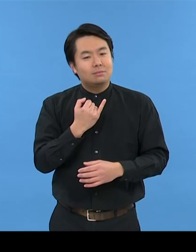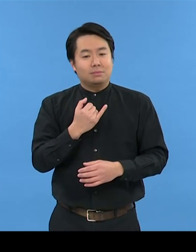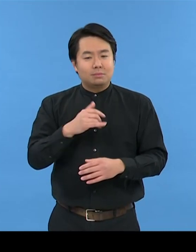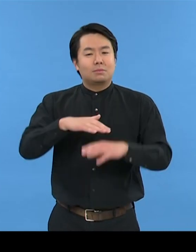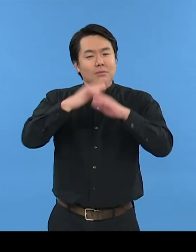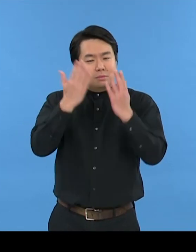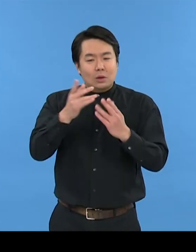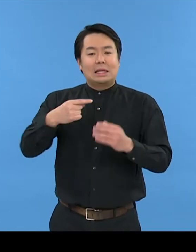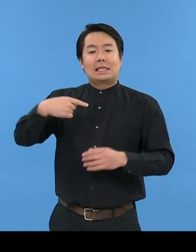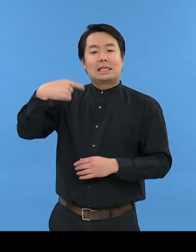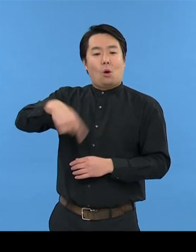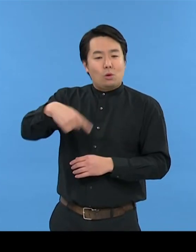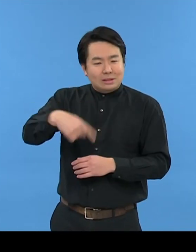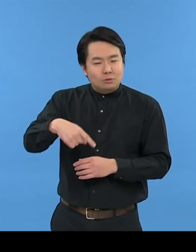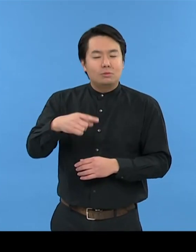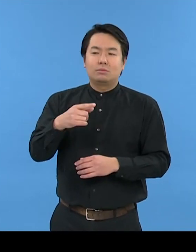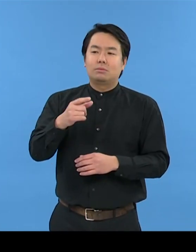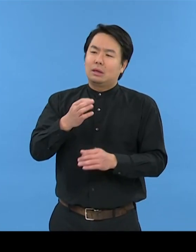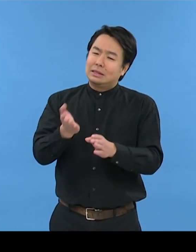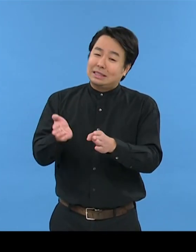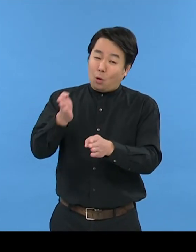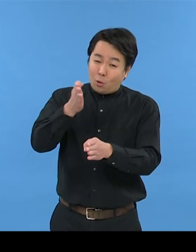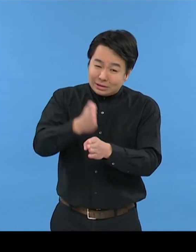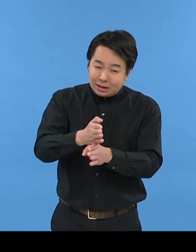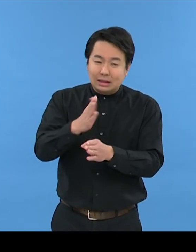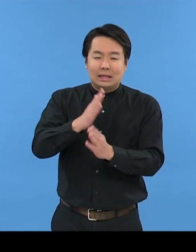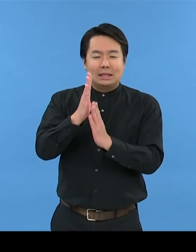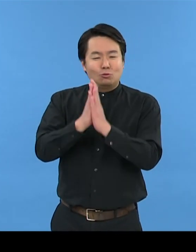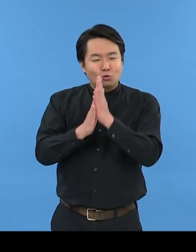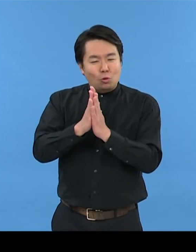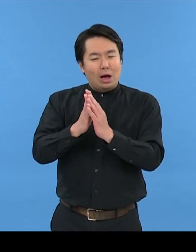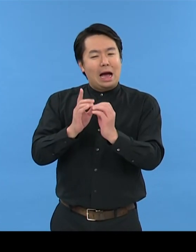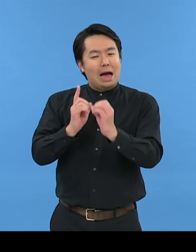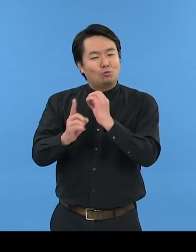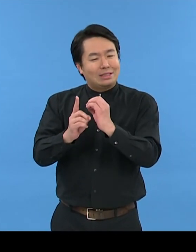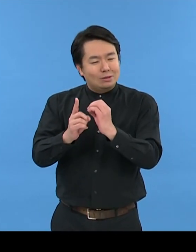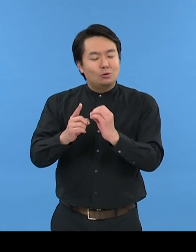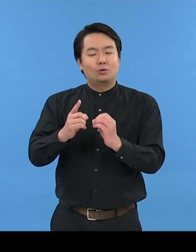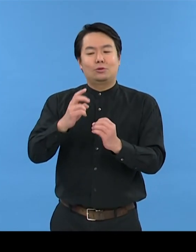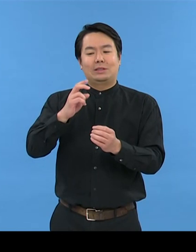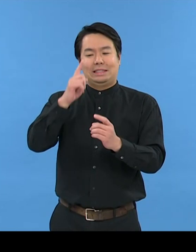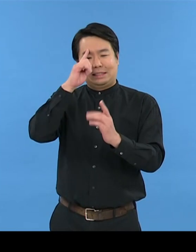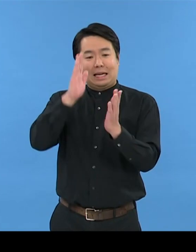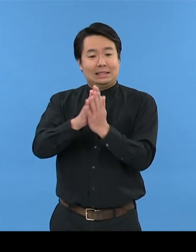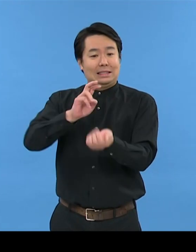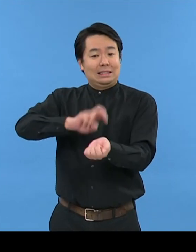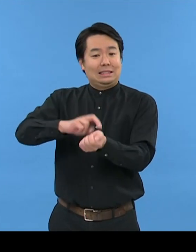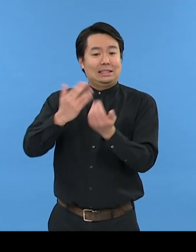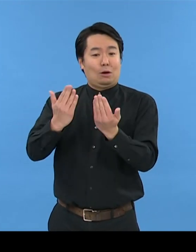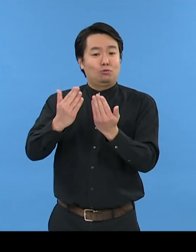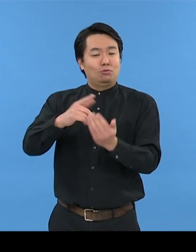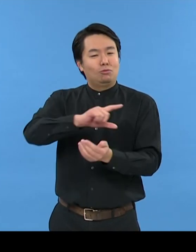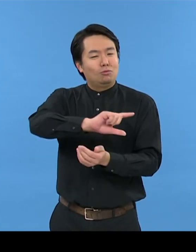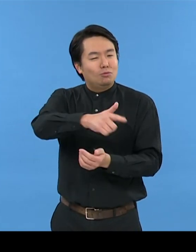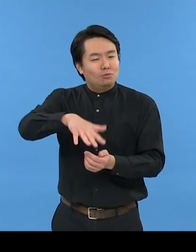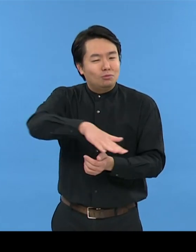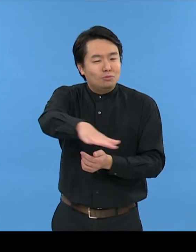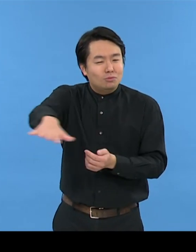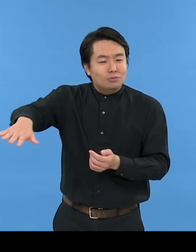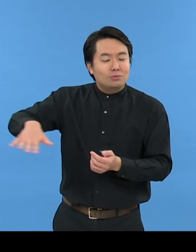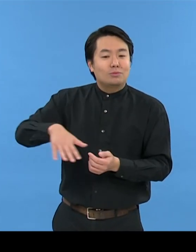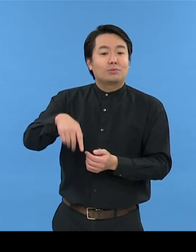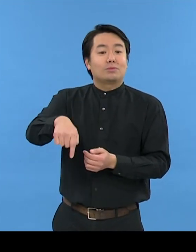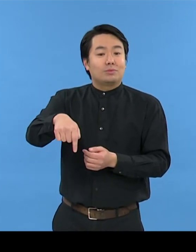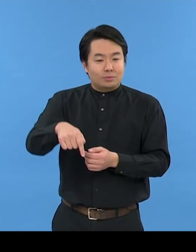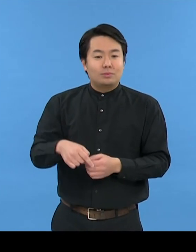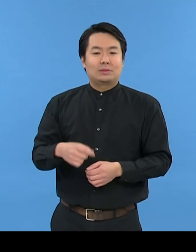多くの場合教育とかもしかしたら強制とか宗教とかカウンセリングとか